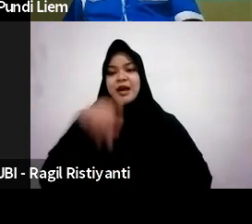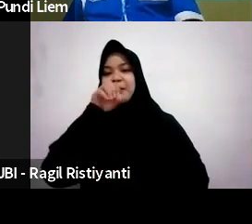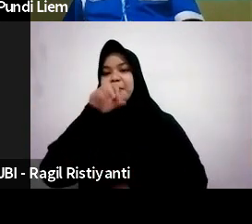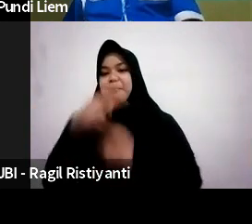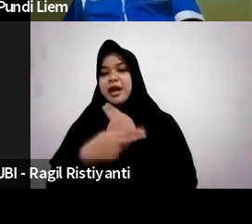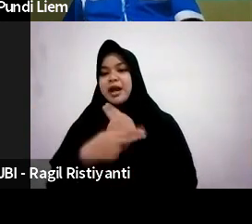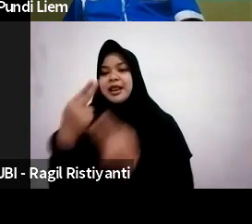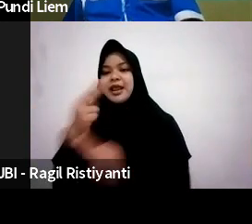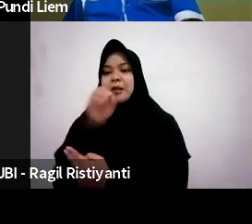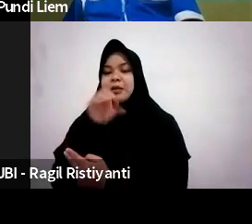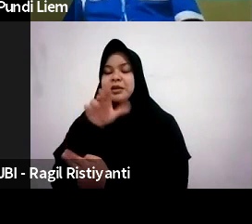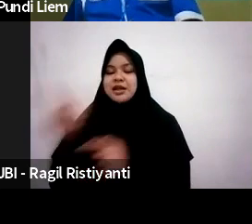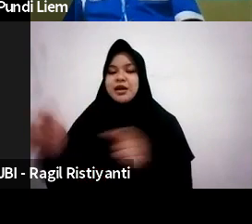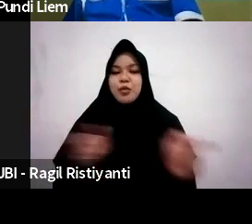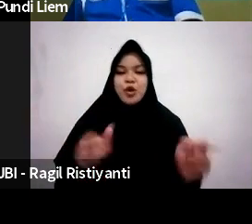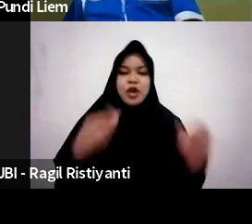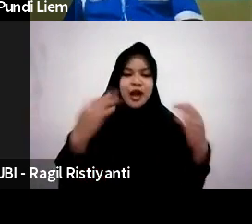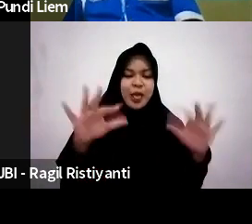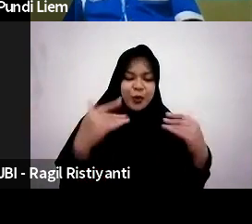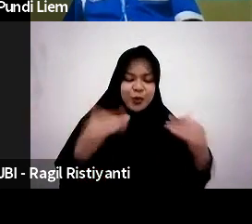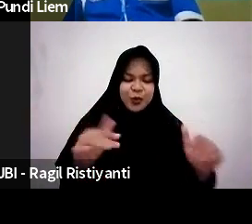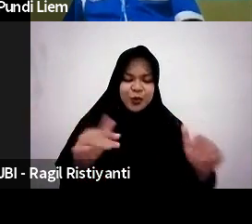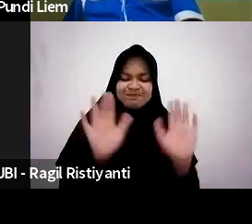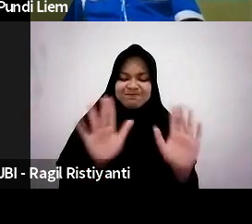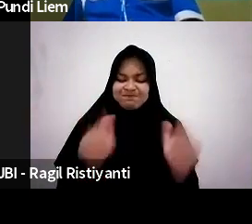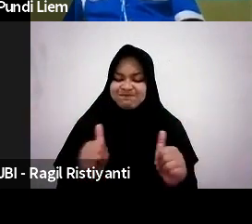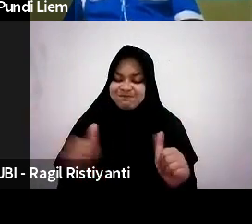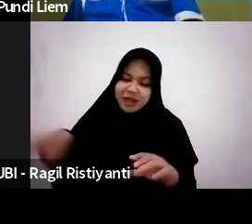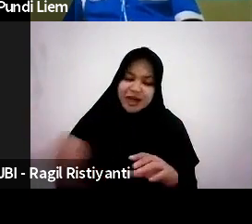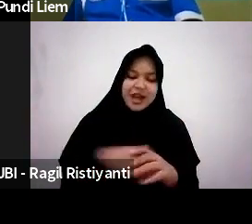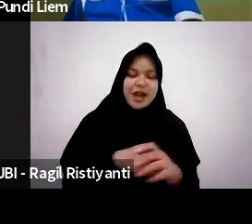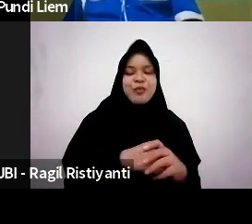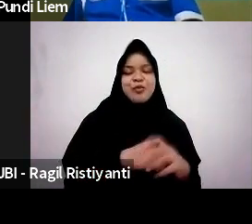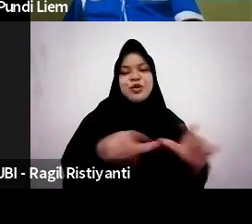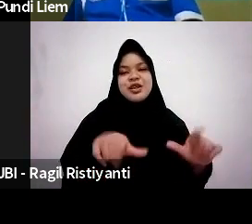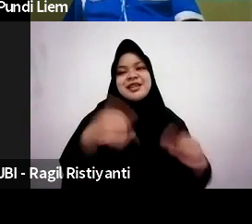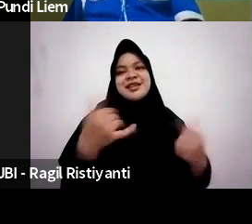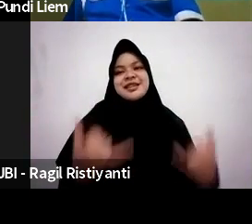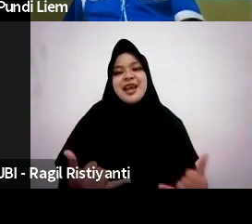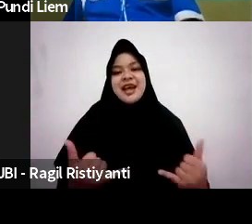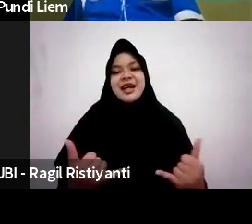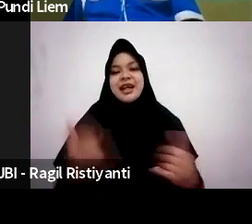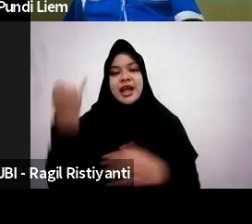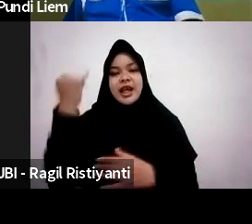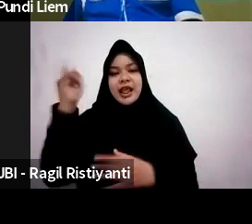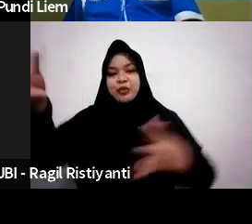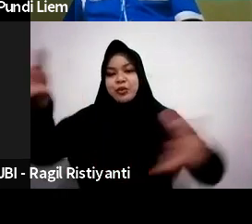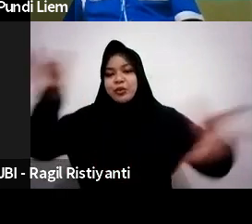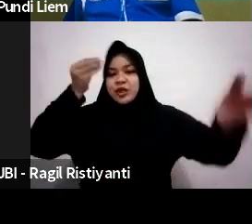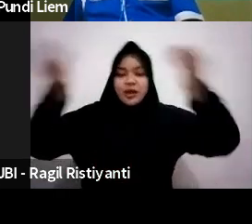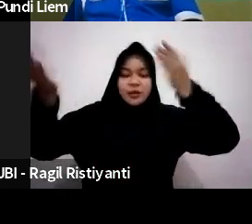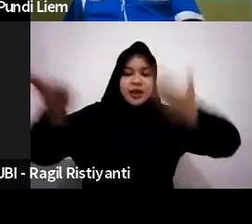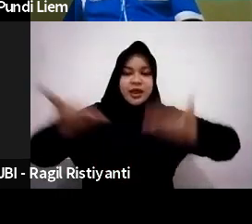dan moderator yang sablon biasa yang masih setia bergabung hingga saat ini semoga segala ilmu yang sudah kita terima